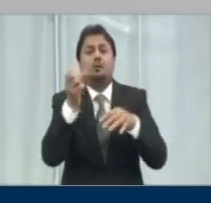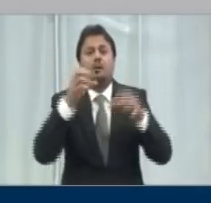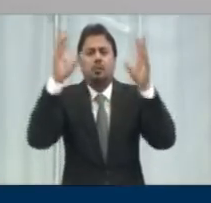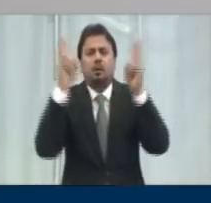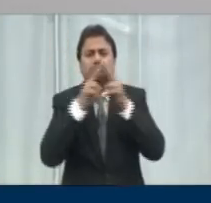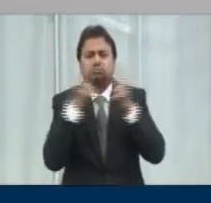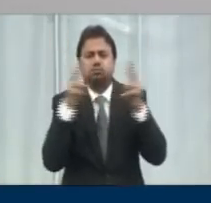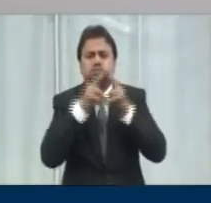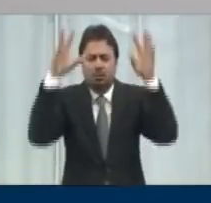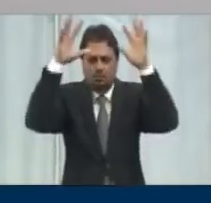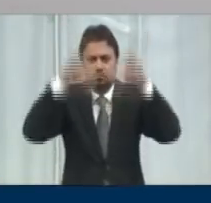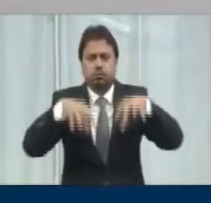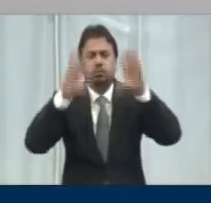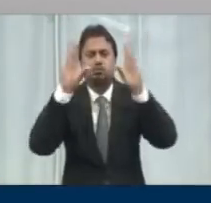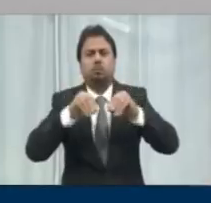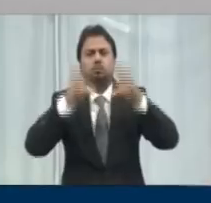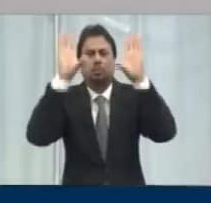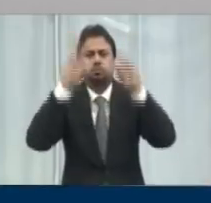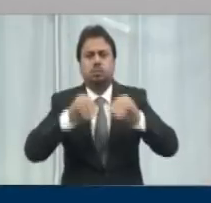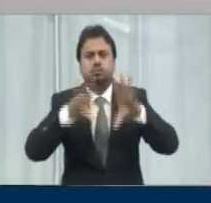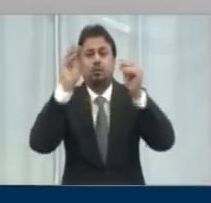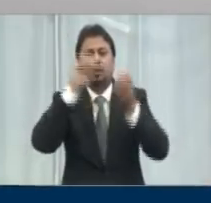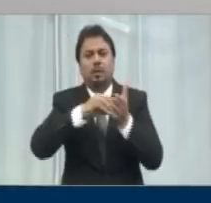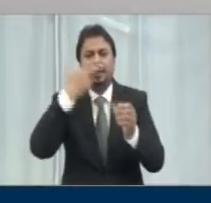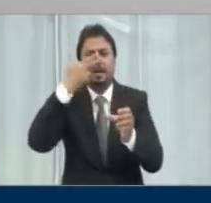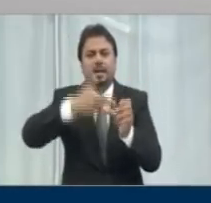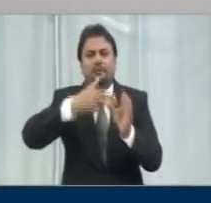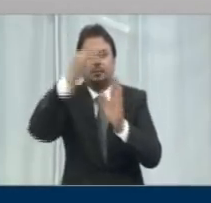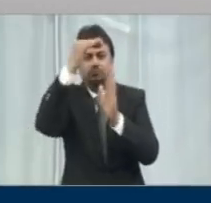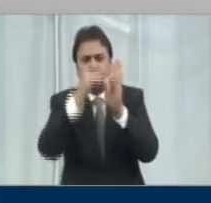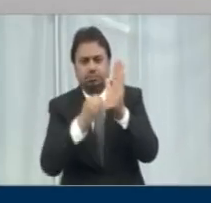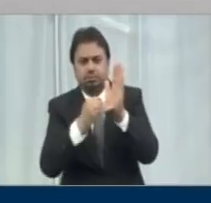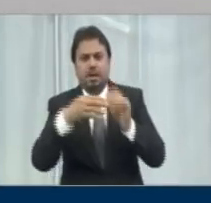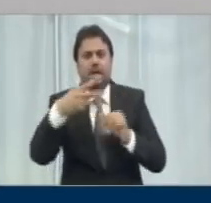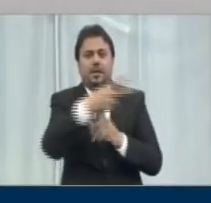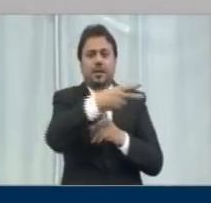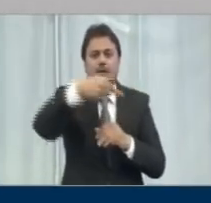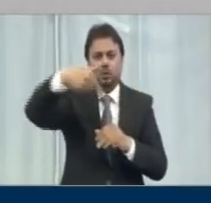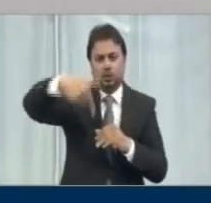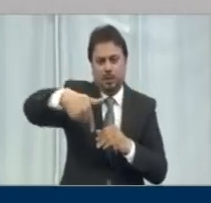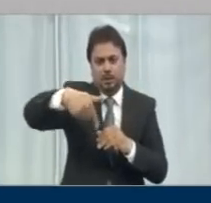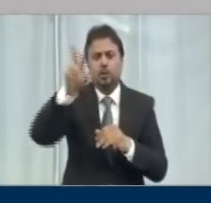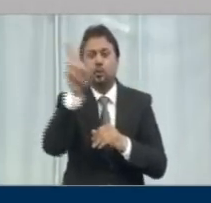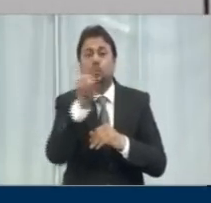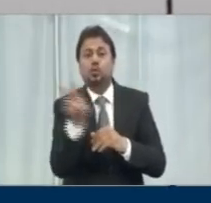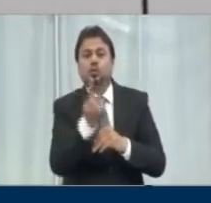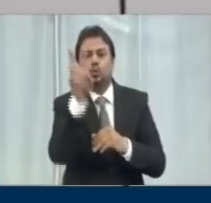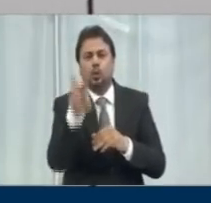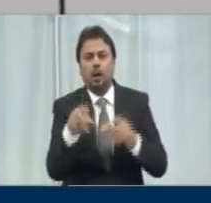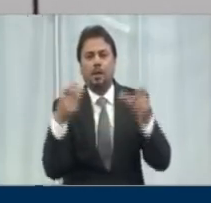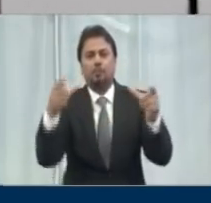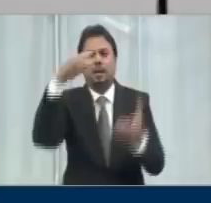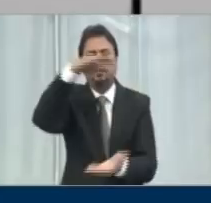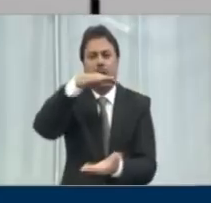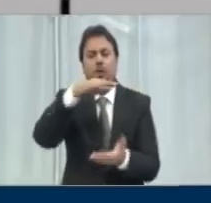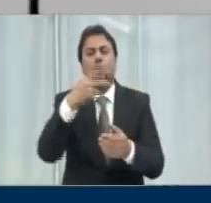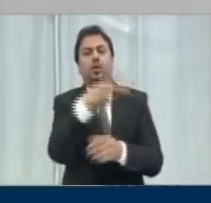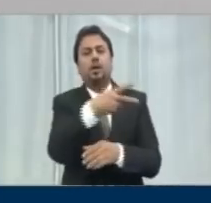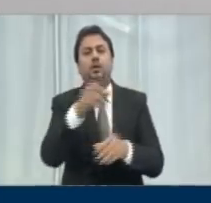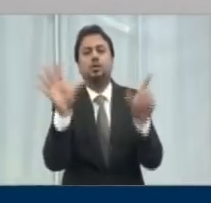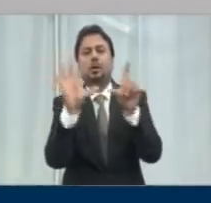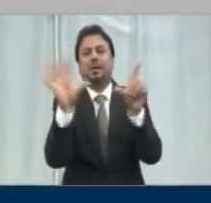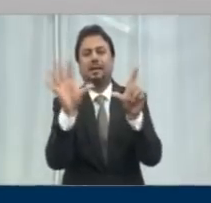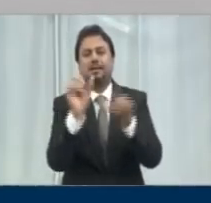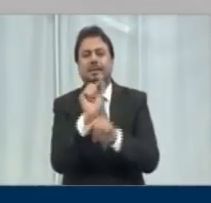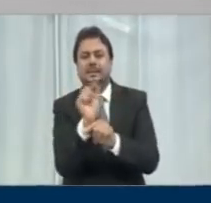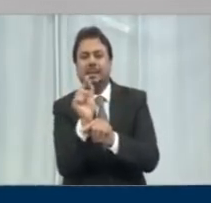وأنهت العقود الأجلة لخام برنت على تراجع وصل إلى 62 دولارا و72 سنتا